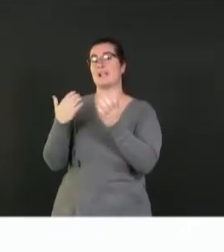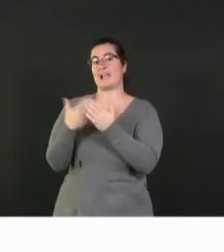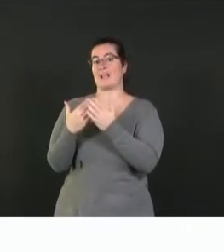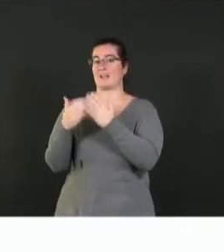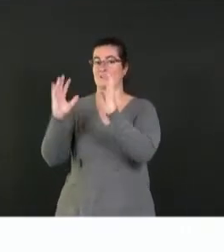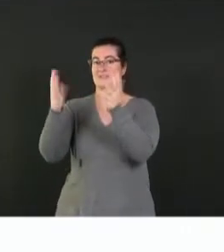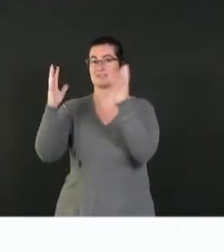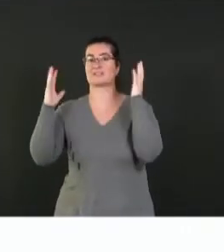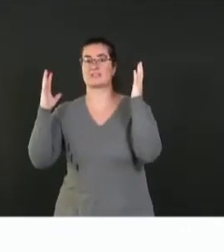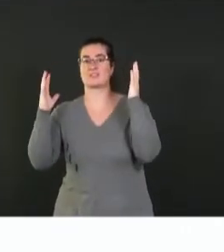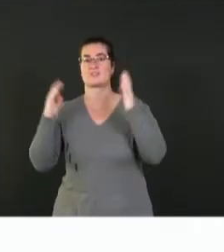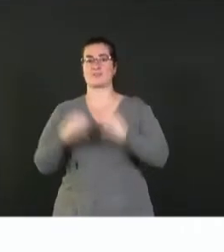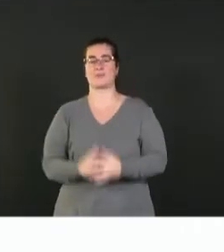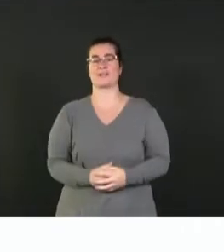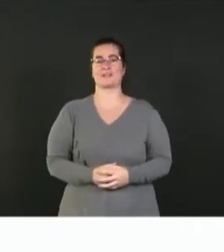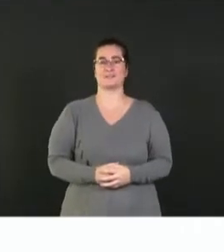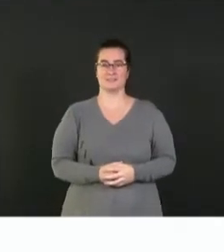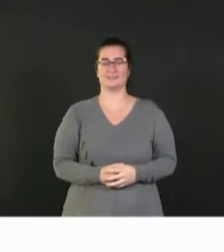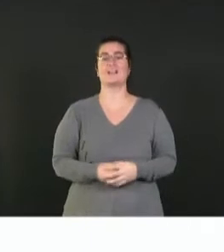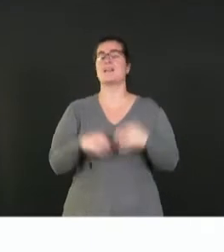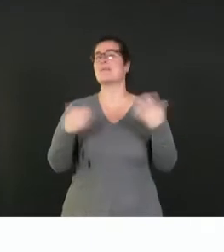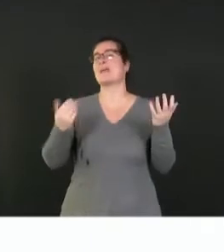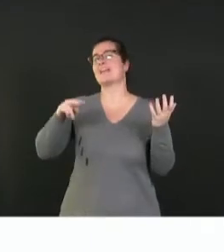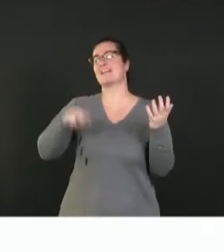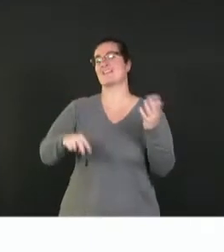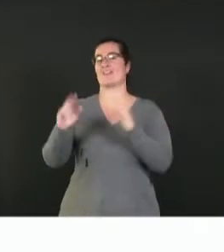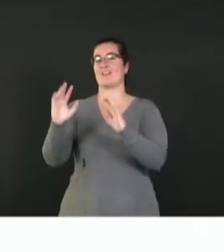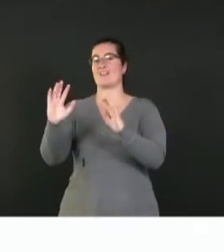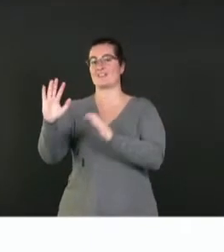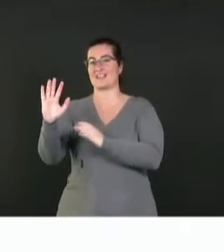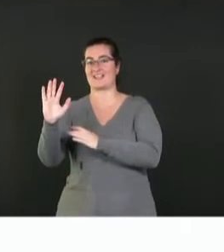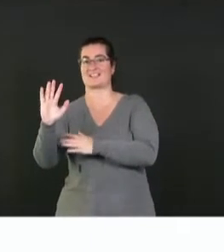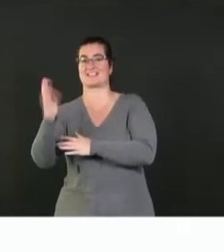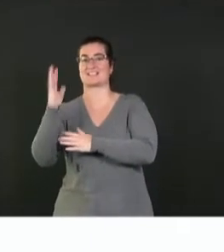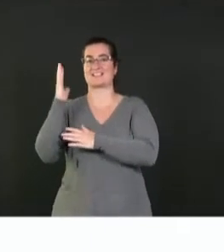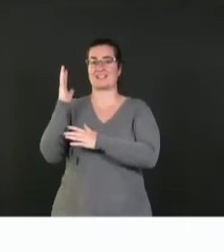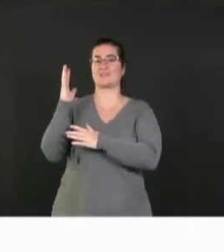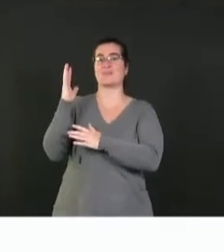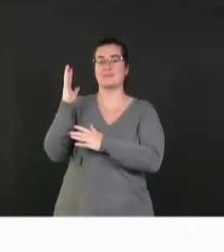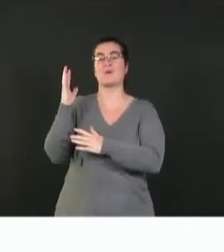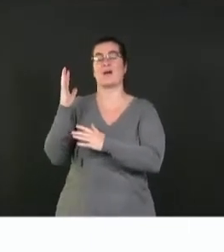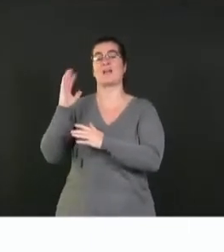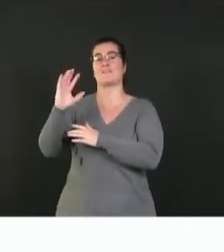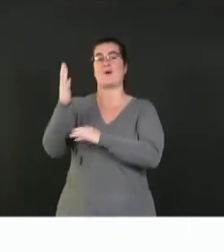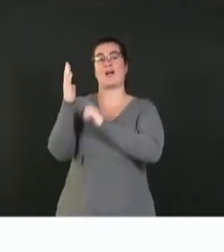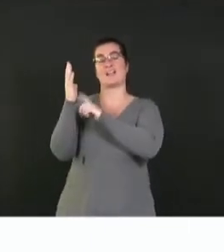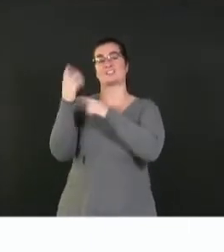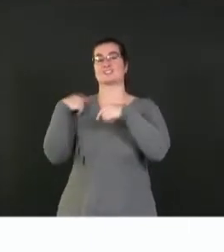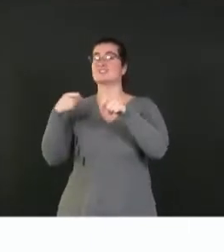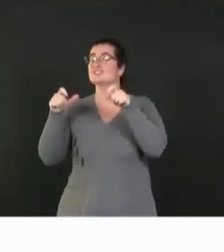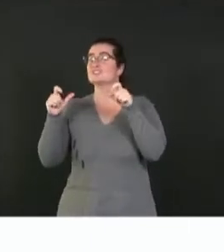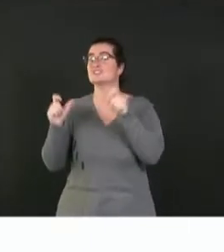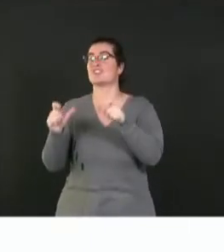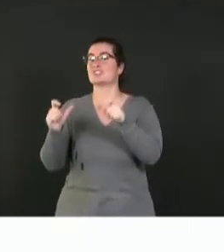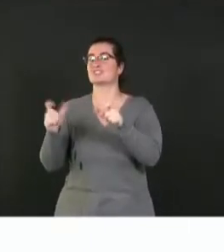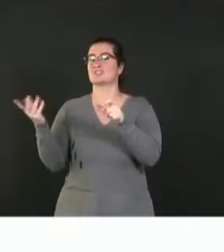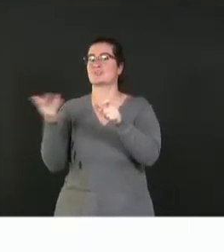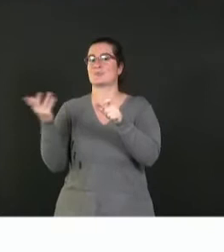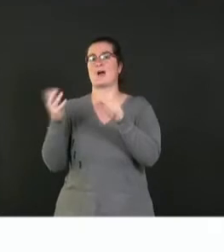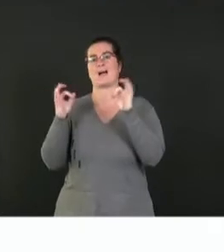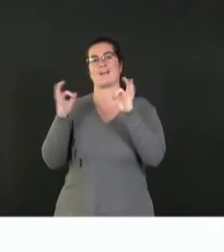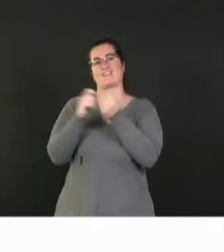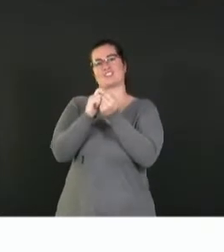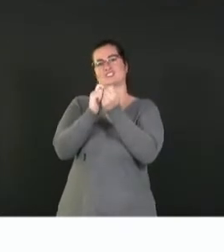certaines espèces forestières. Par contre, on considère en fait que la forêt, c'est aussi une de nos chances, et notamment de pouvoir lutter contre les effets du